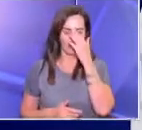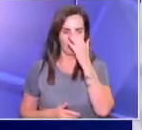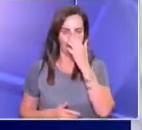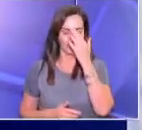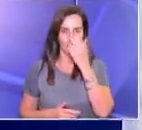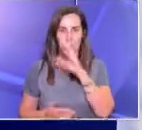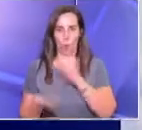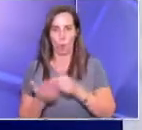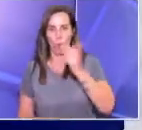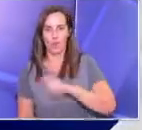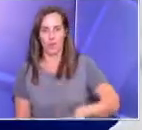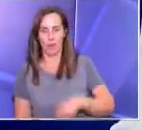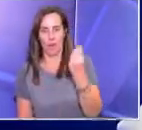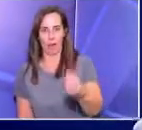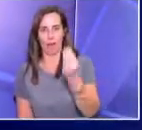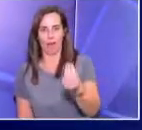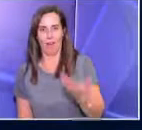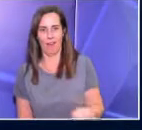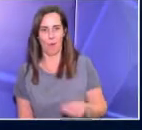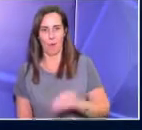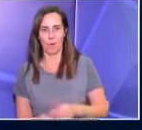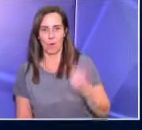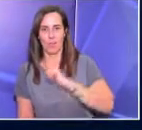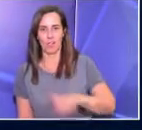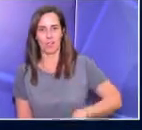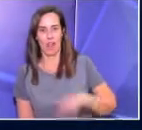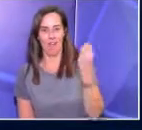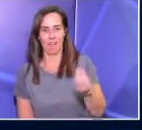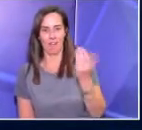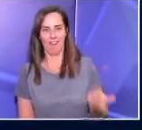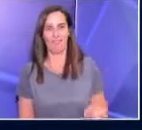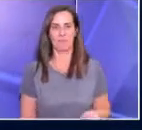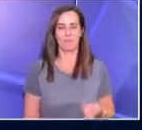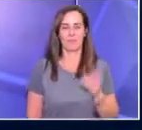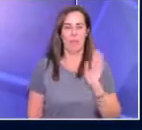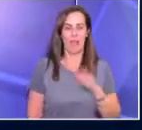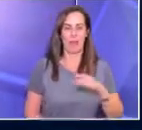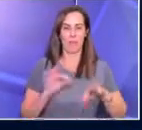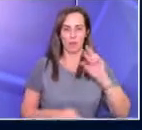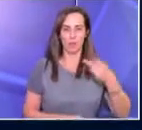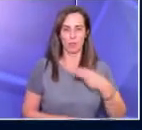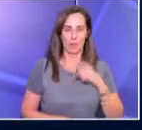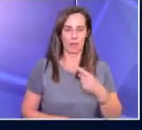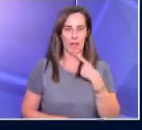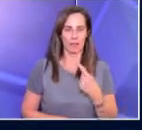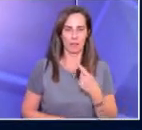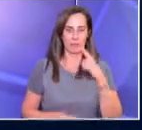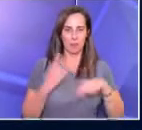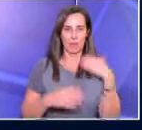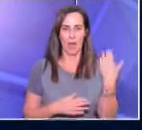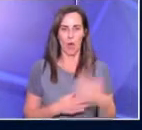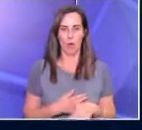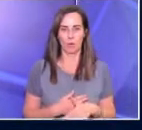כי הוא עוד לא ראש עיר. אני אומרת, לא, אני אומרת... רגע, הימורים, רגע. אני אומרת גם על העלייה לסיבוב השני, אני חייבת להגיד לכם, בשנה